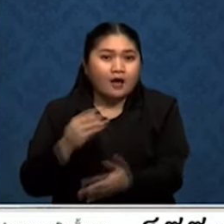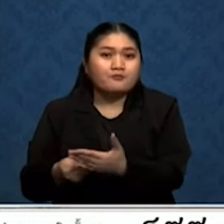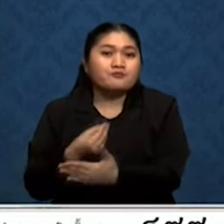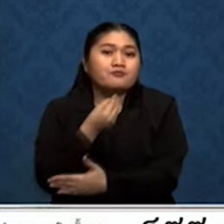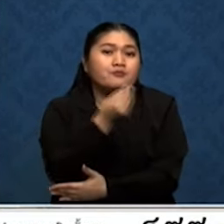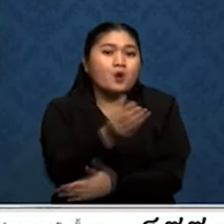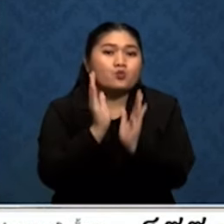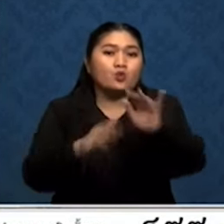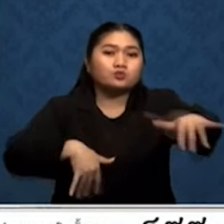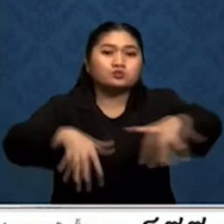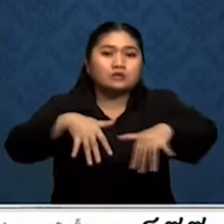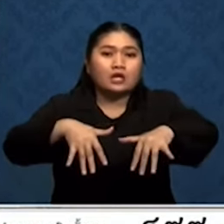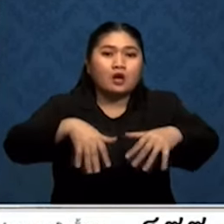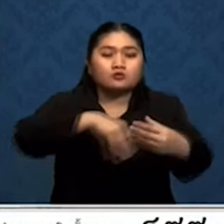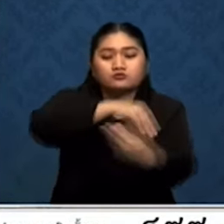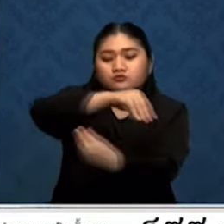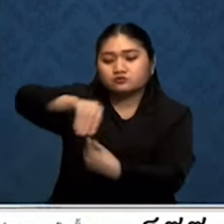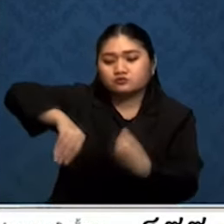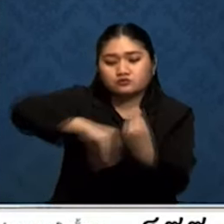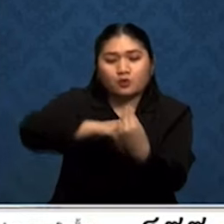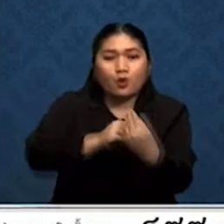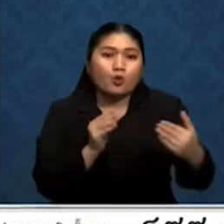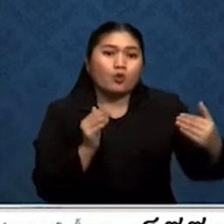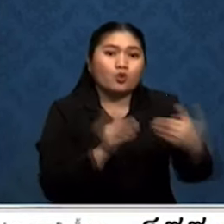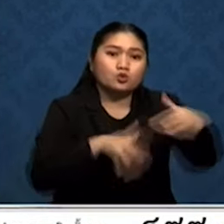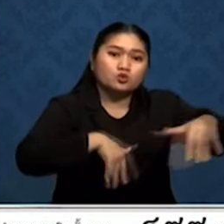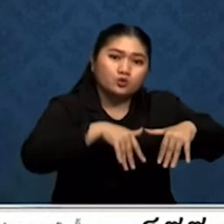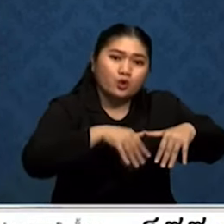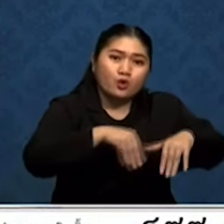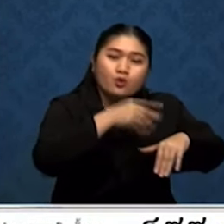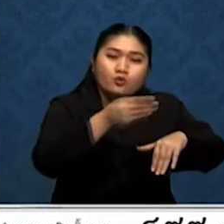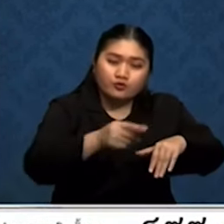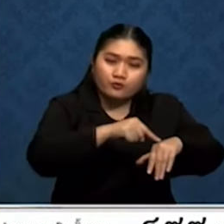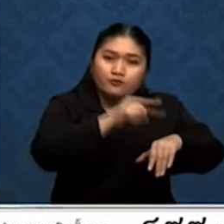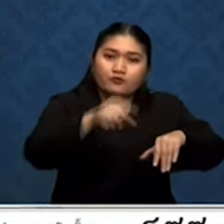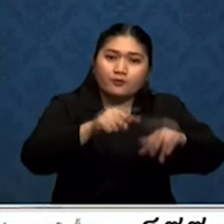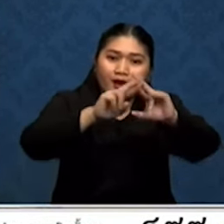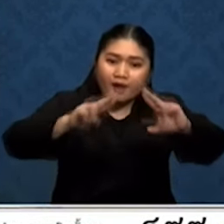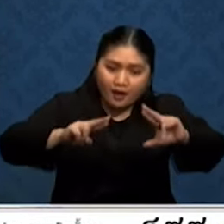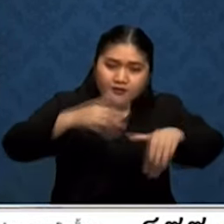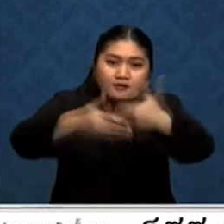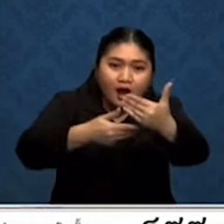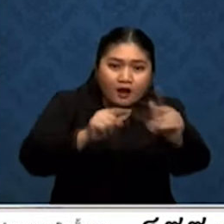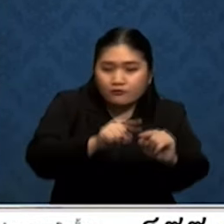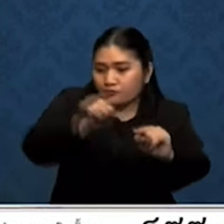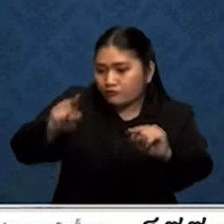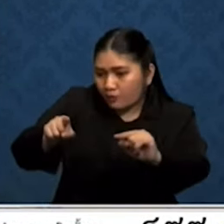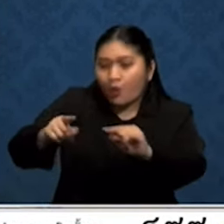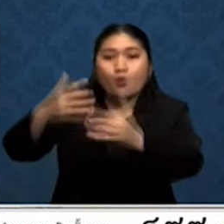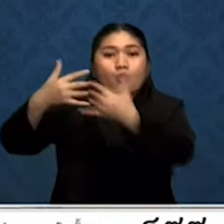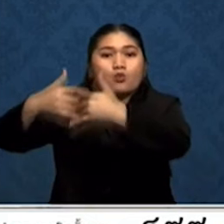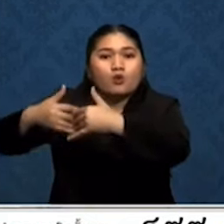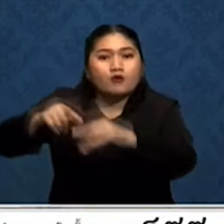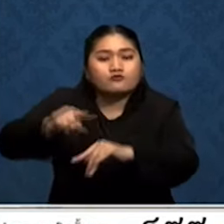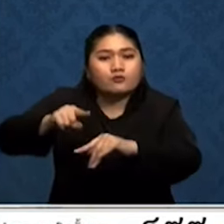หลังจากนั้นก็หมุนไปหาร้านค้าจากร้านค้าก็จะหมนไปหารวงงานแล้วก็เกิดการ